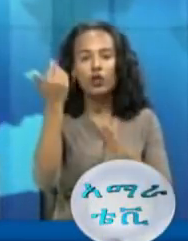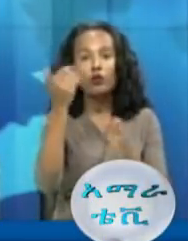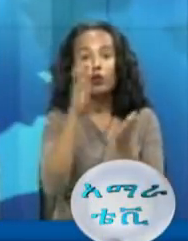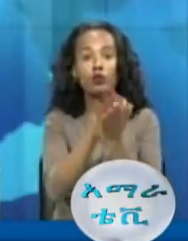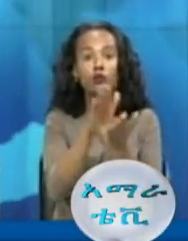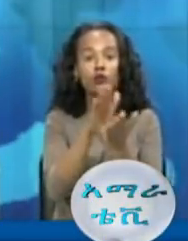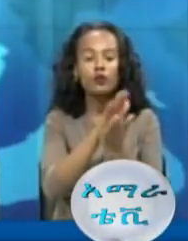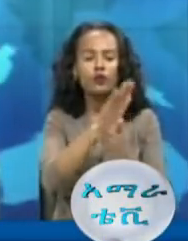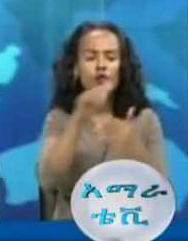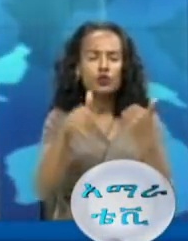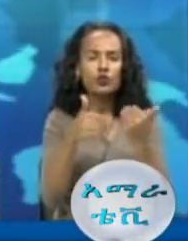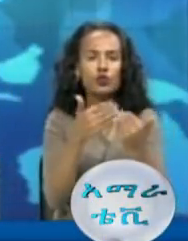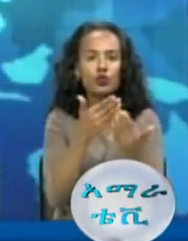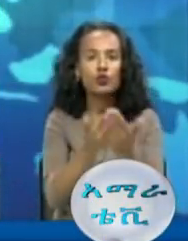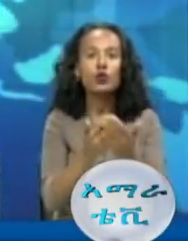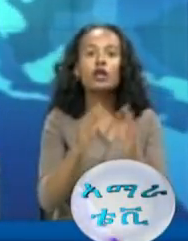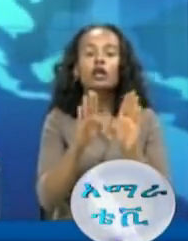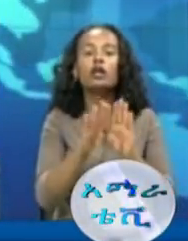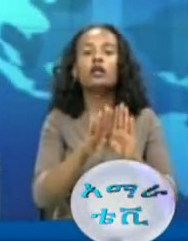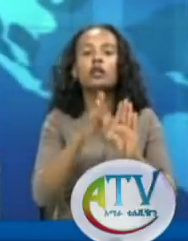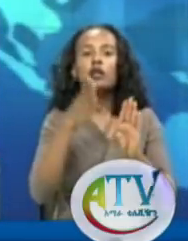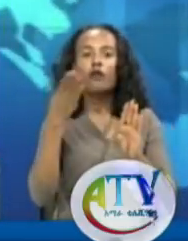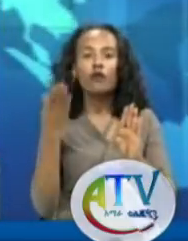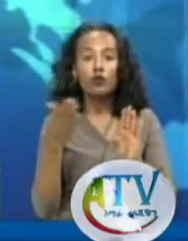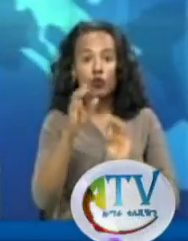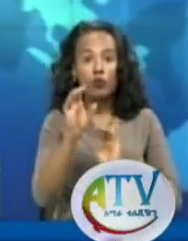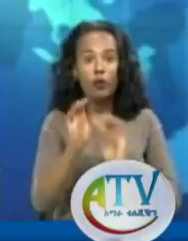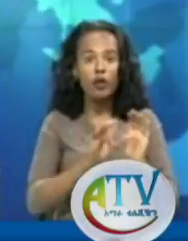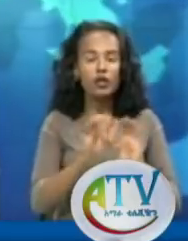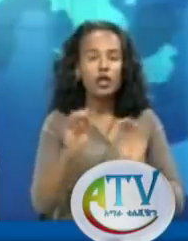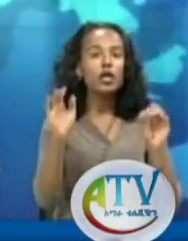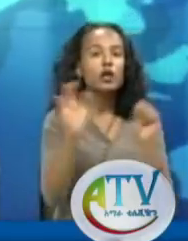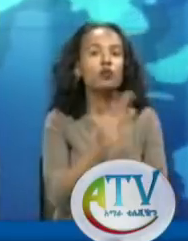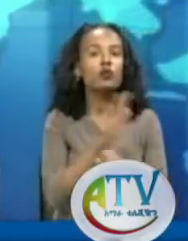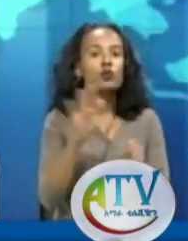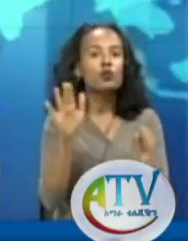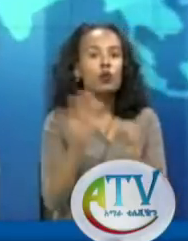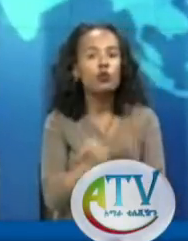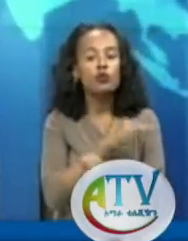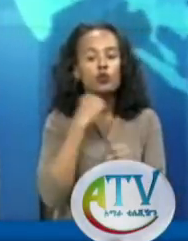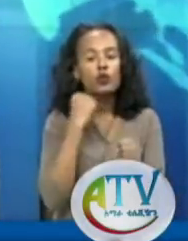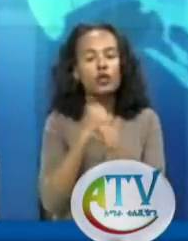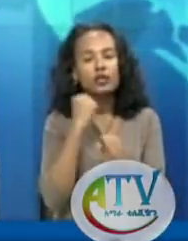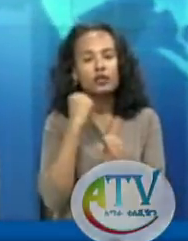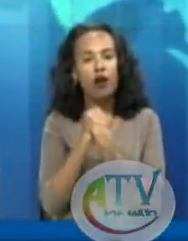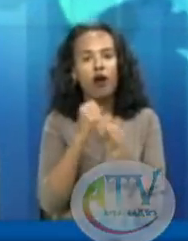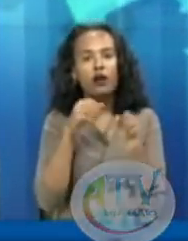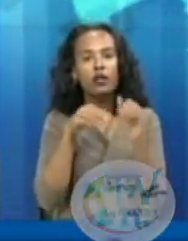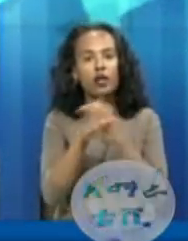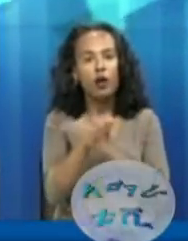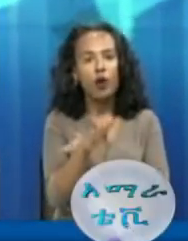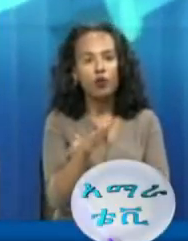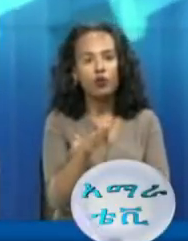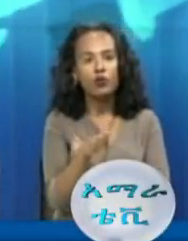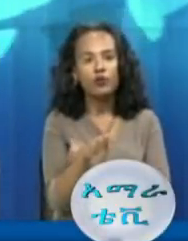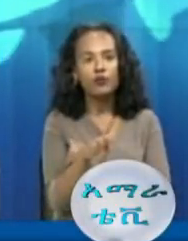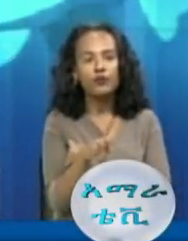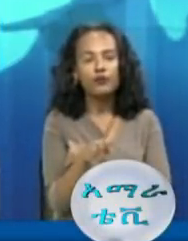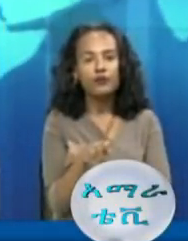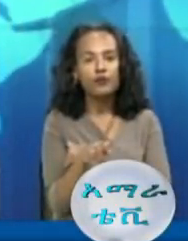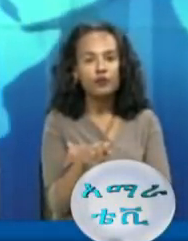ቤቶች ሁሉ እንዲከፈቱ በማድረግ ሙሉ በሙሉ ወደ ስራ ይገባሉ።